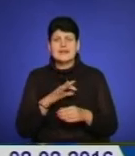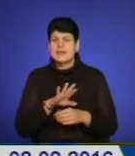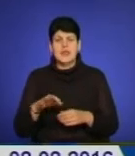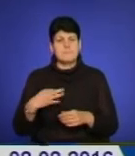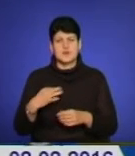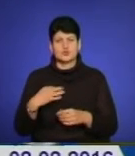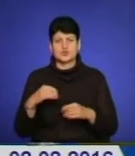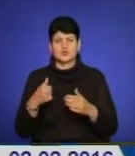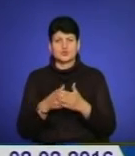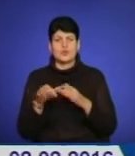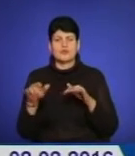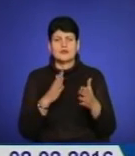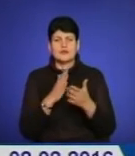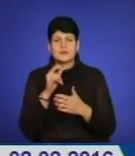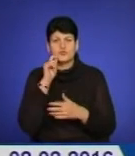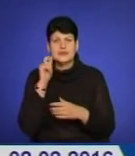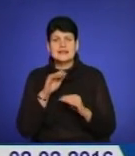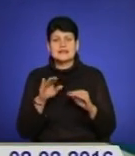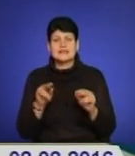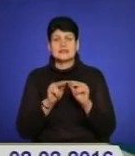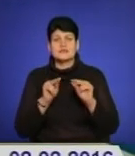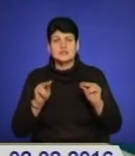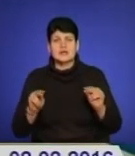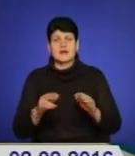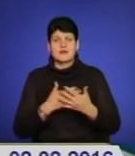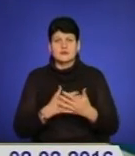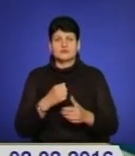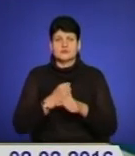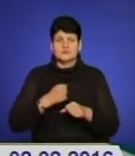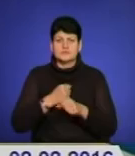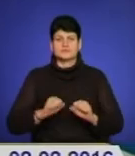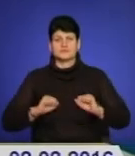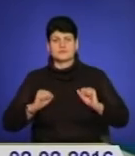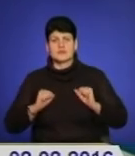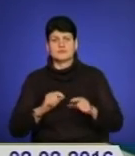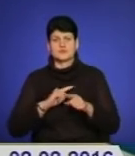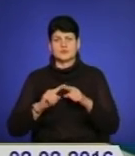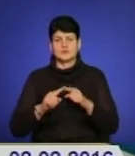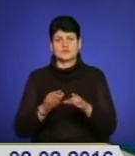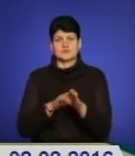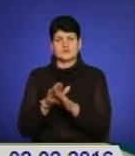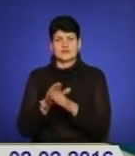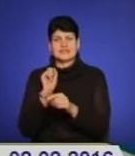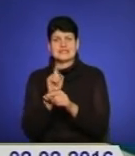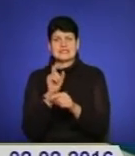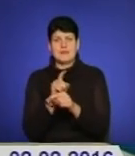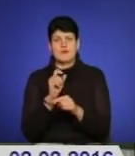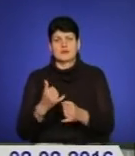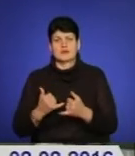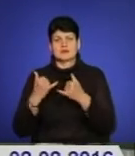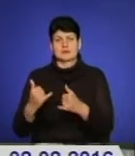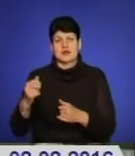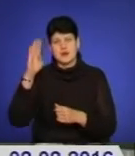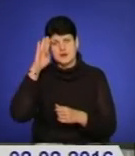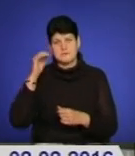які відбуваються в Україні. І діти, і педагоги активно працюють, стараються, аби якнайшвидше виконати замовлення для бійців. Діти